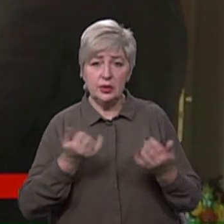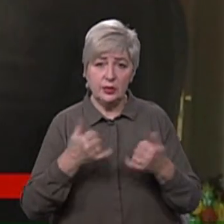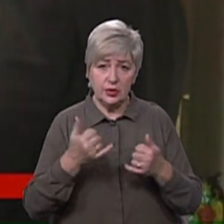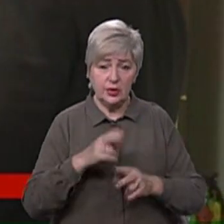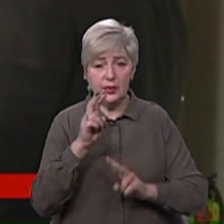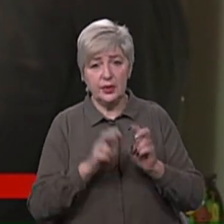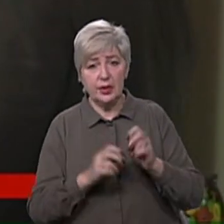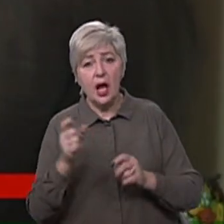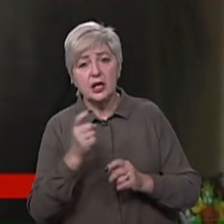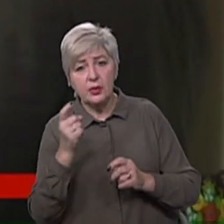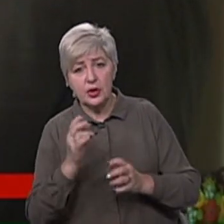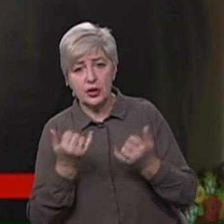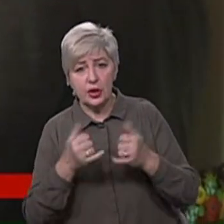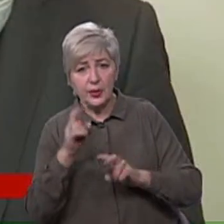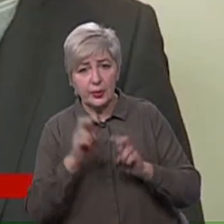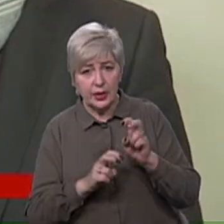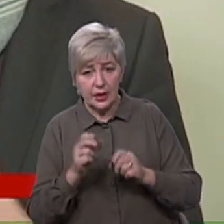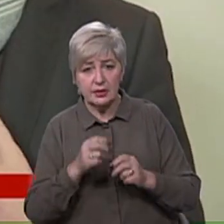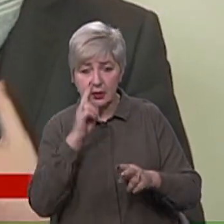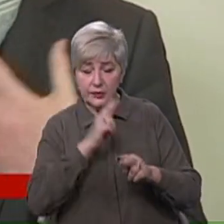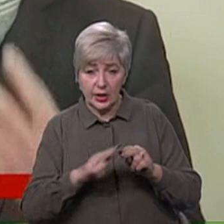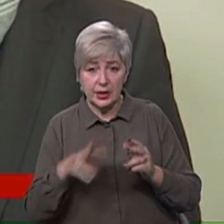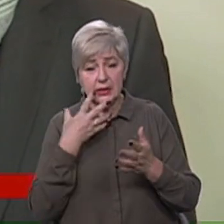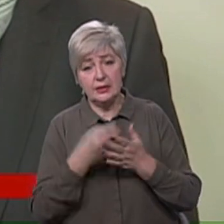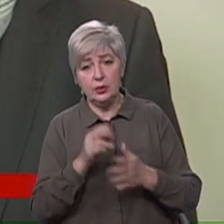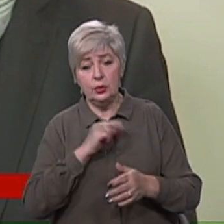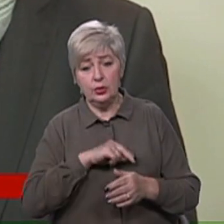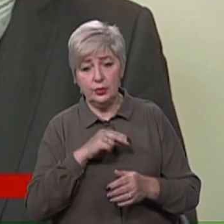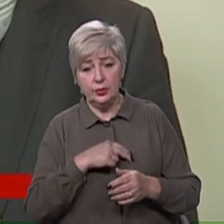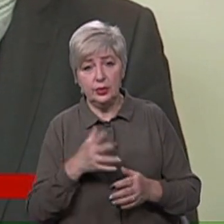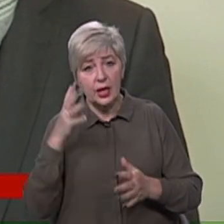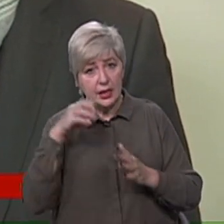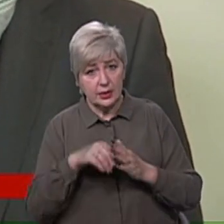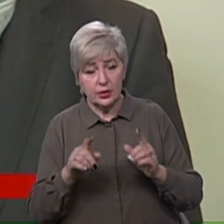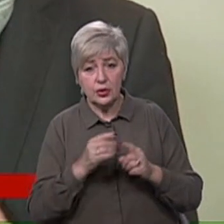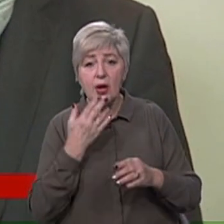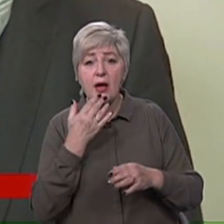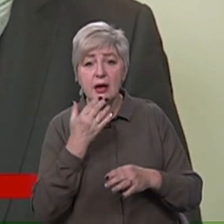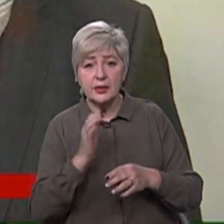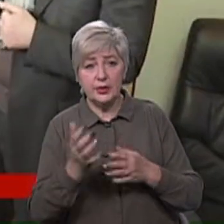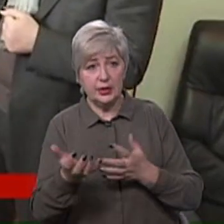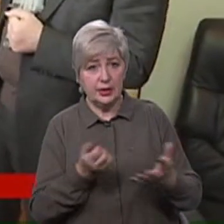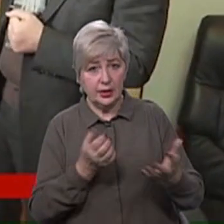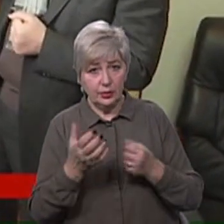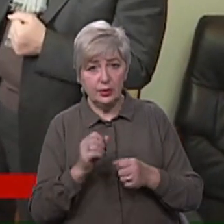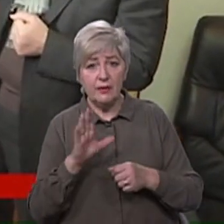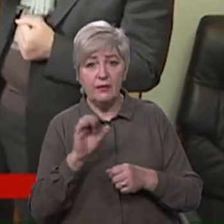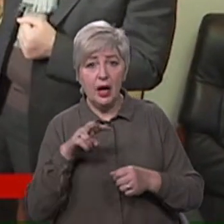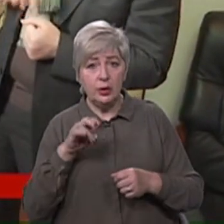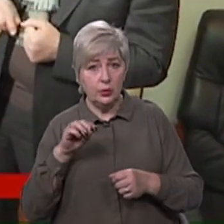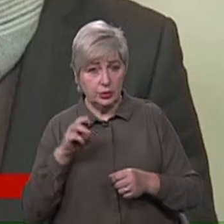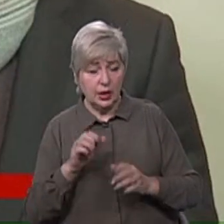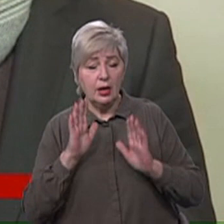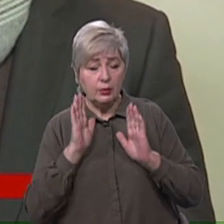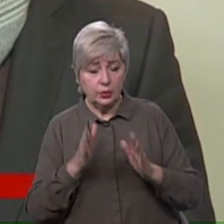хімічних підприємствах, просто-напросто втратять свою роботу. Це значить, що експортних надходжень валюти буде значно менше. Курс